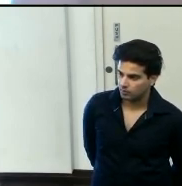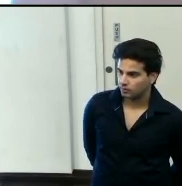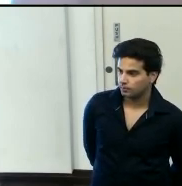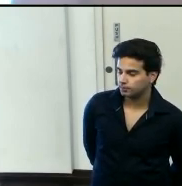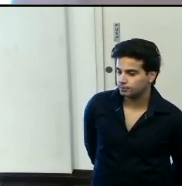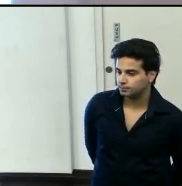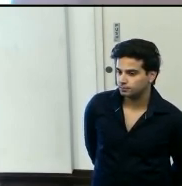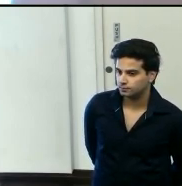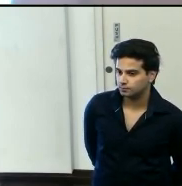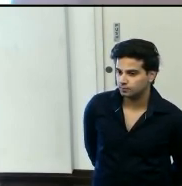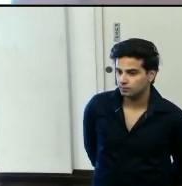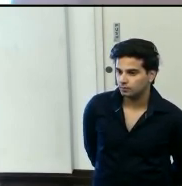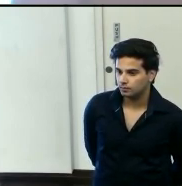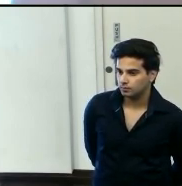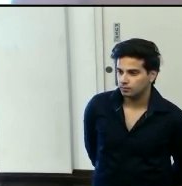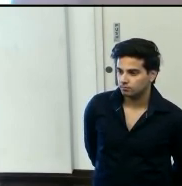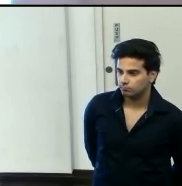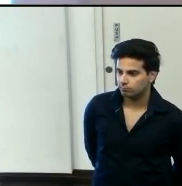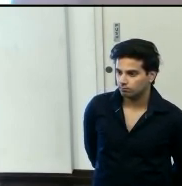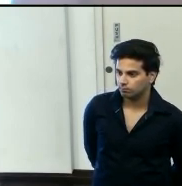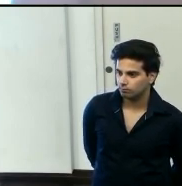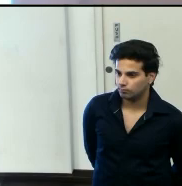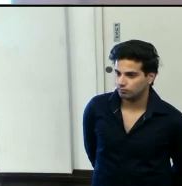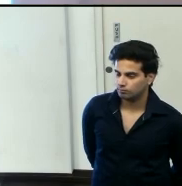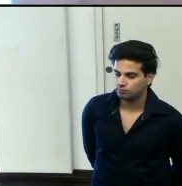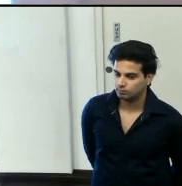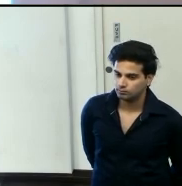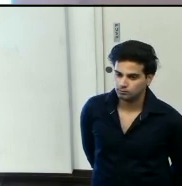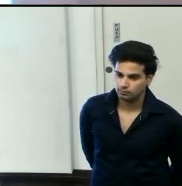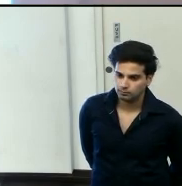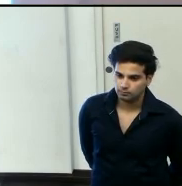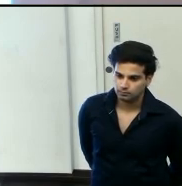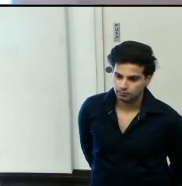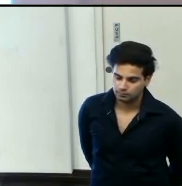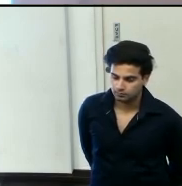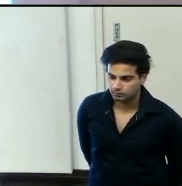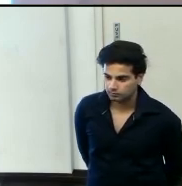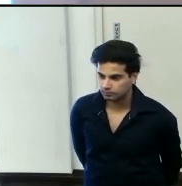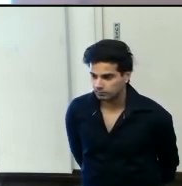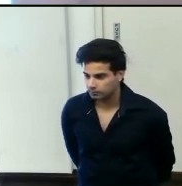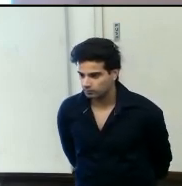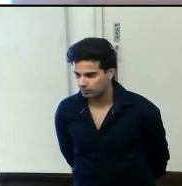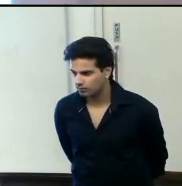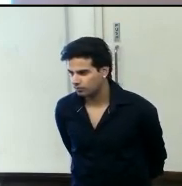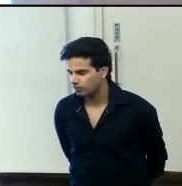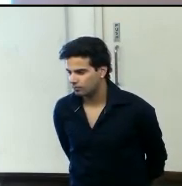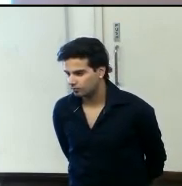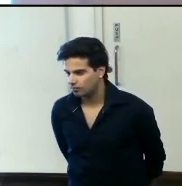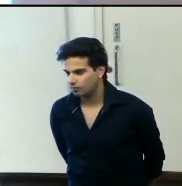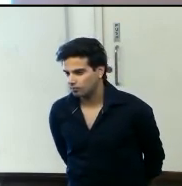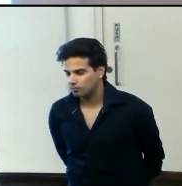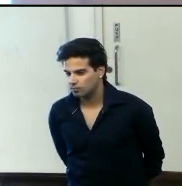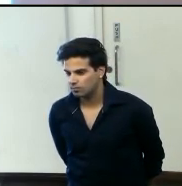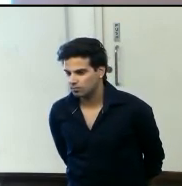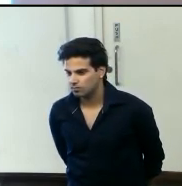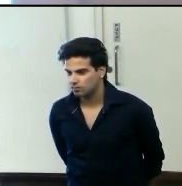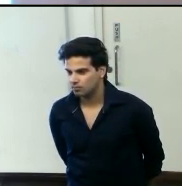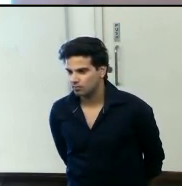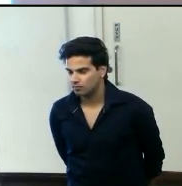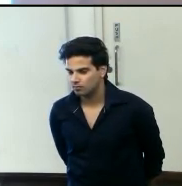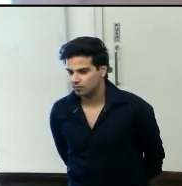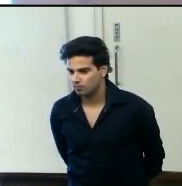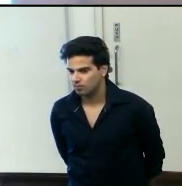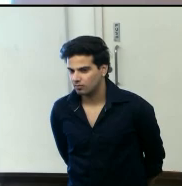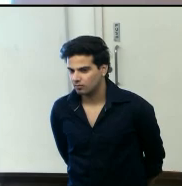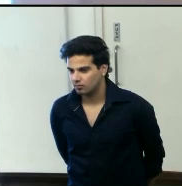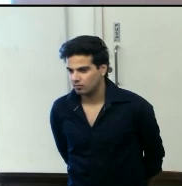ನೋಡಿದ್ರೆ ಯಾರ ಹತ್ರ ಇರ್ತಾರೆ, ಯಾರು ದೂರ, ಅದರಿಂದ ಸಂಬಂಧಗಳು ಶುರುವಾಗುತ್ತೆ. ಸೊ ಈ ಸನ್ನಿಧಿ ಆ ಒಂದು ಕಾನ್ಸೆಪ್ಟ್ ಏನಿದೆ,